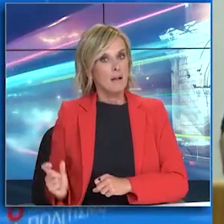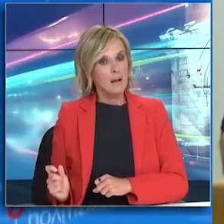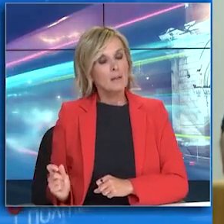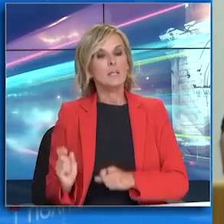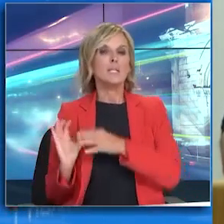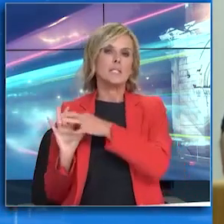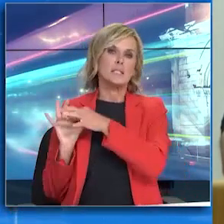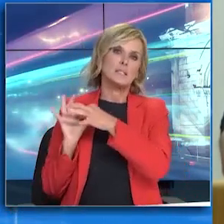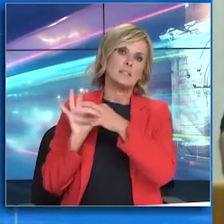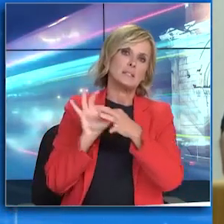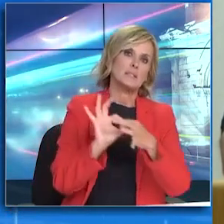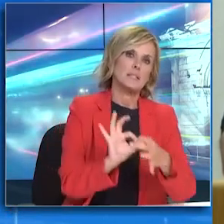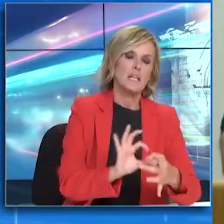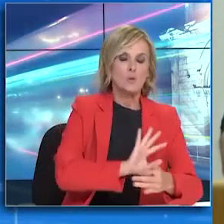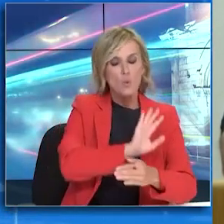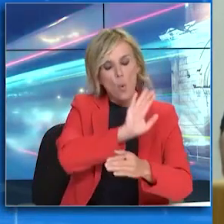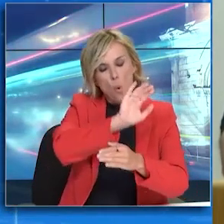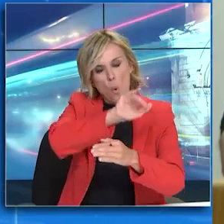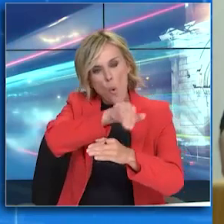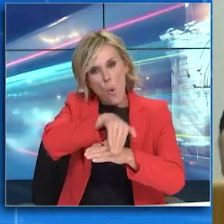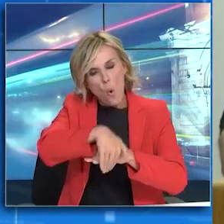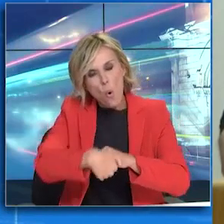συνεχιστεί όλη τη νύχτα